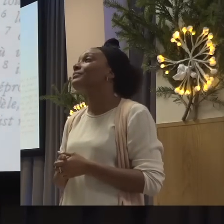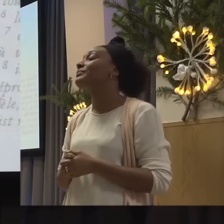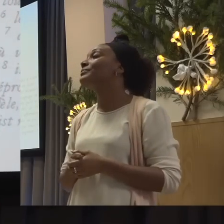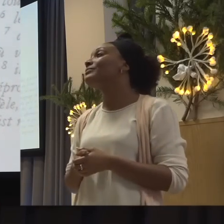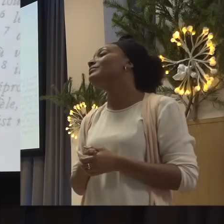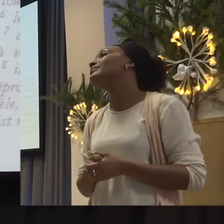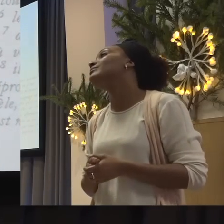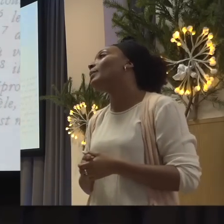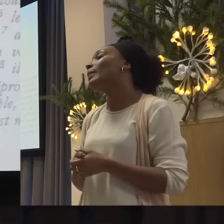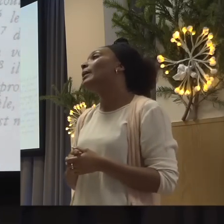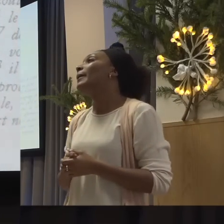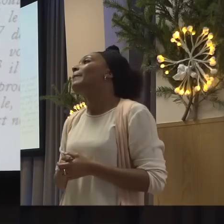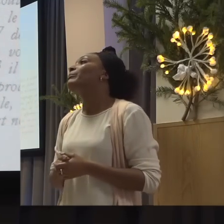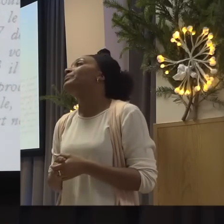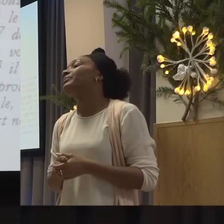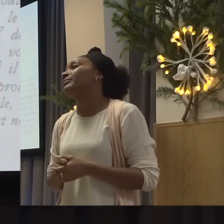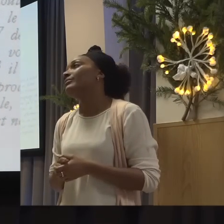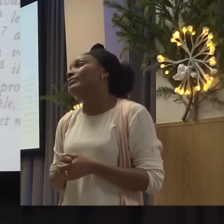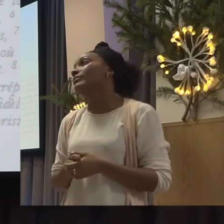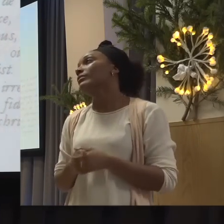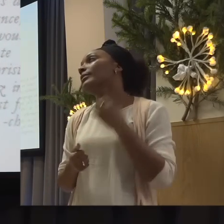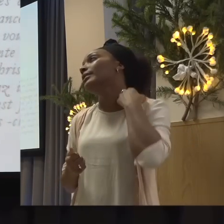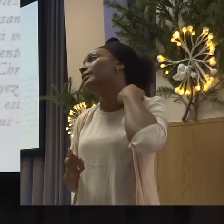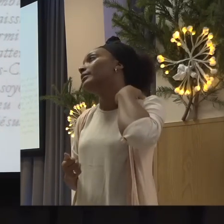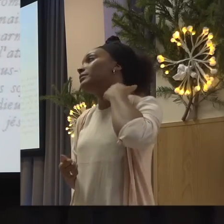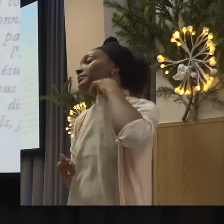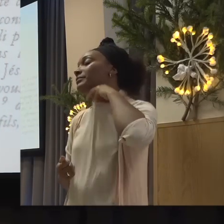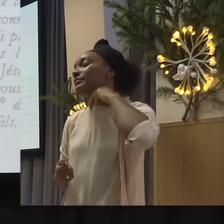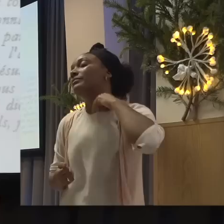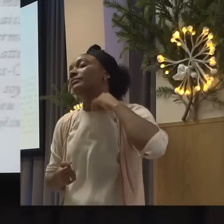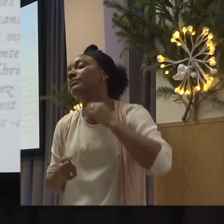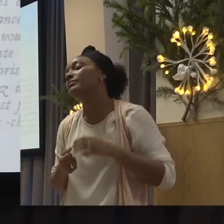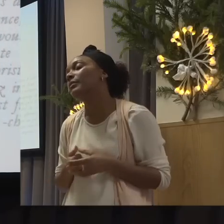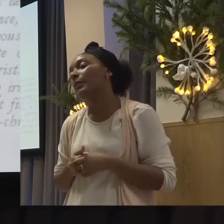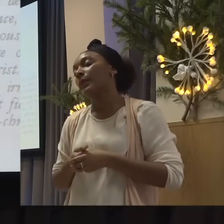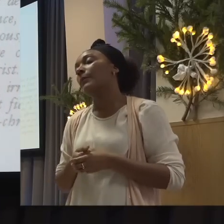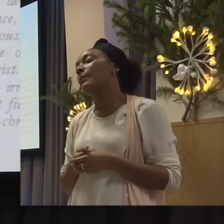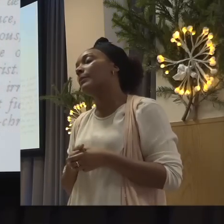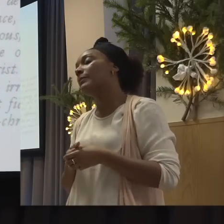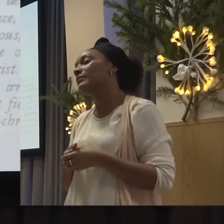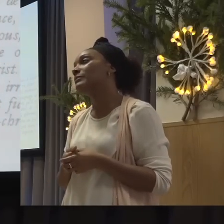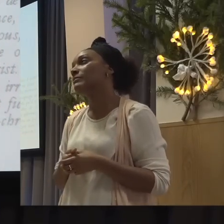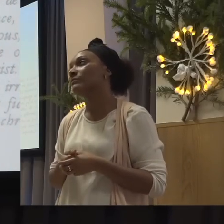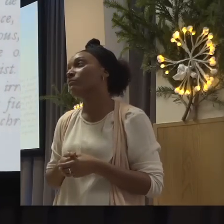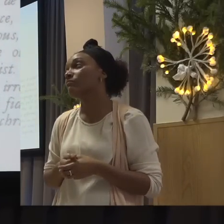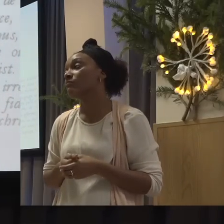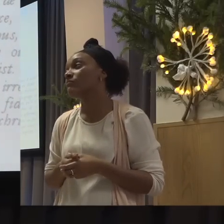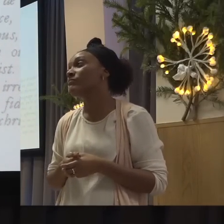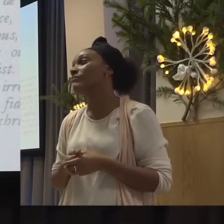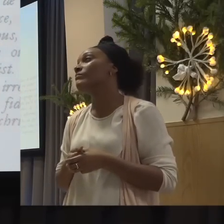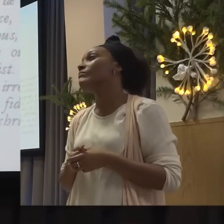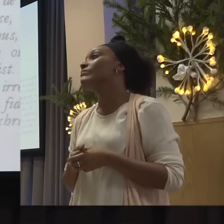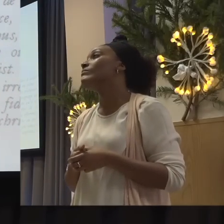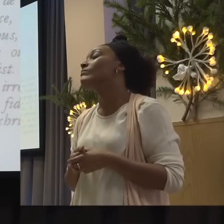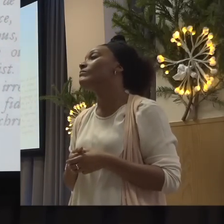solutionner. C'est beaucoup plus complexe que cela. Encore faut-il laisser que la parole agisse vraiment dans le cœur de chacun. Ce